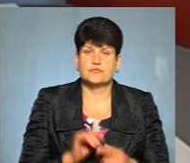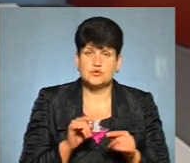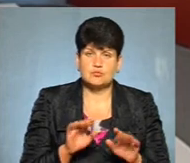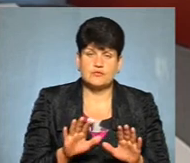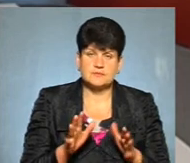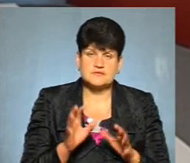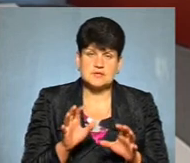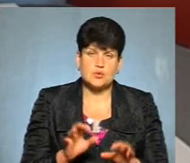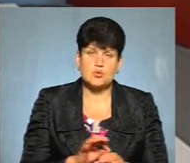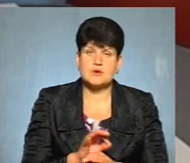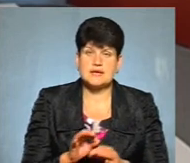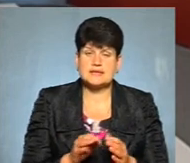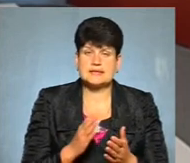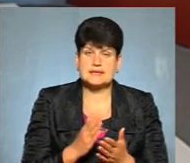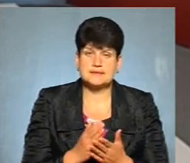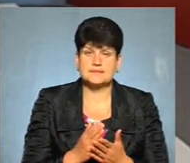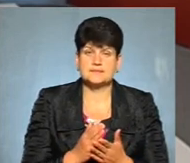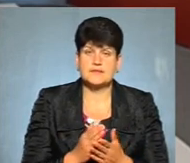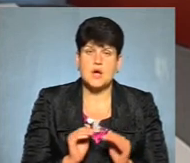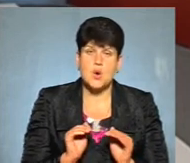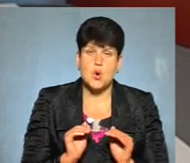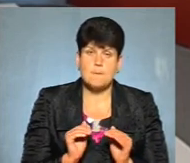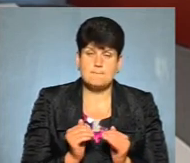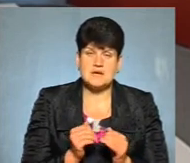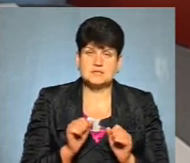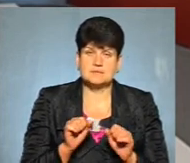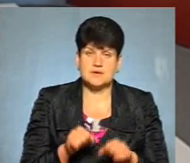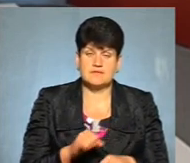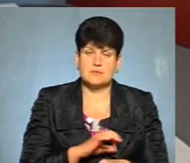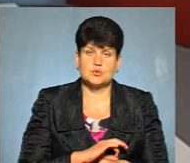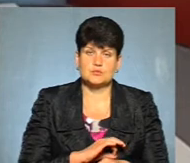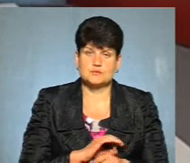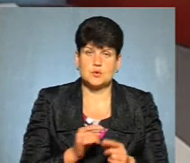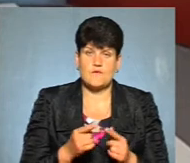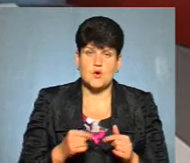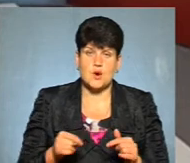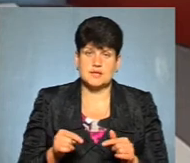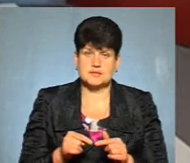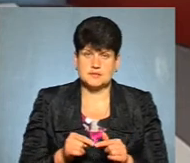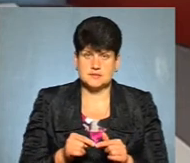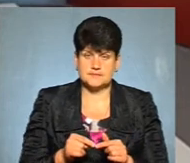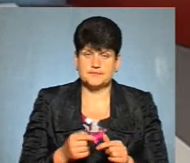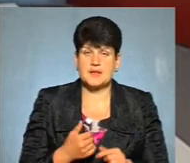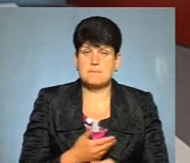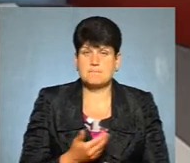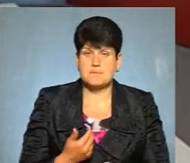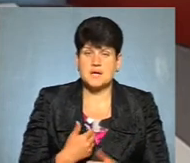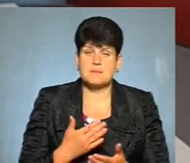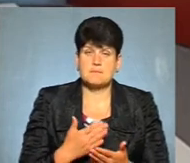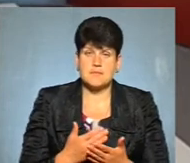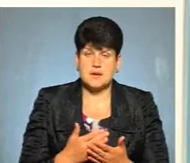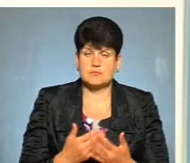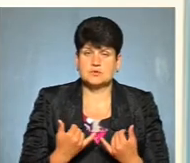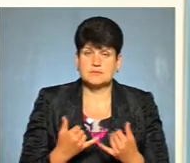цьому законопроєкті законодавець хоче обмежити права профспілкових організацій. Ми маємо за